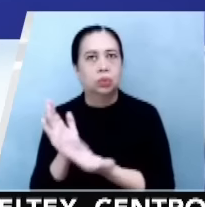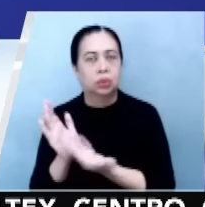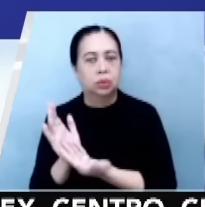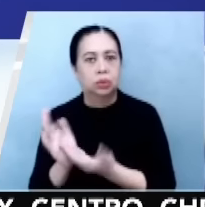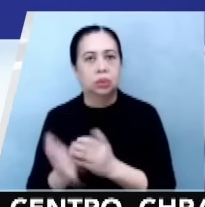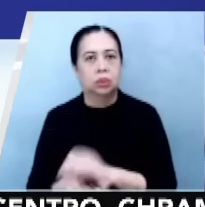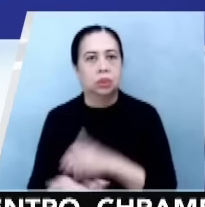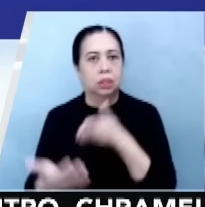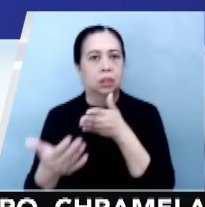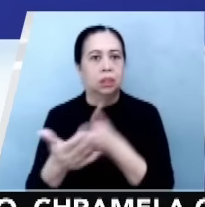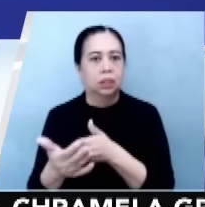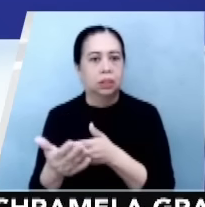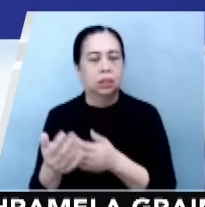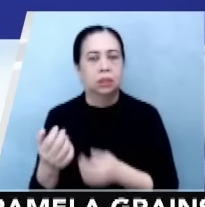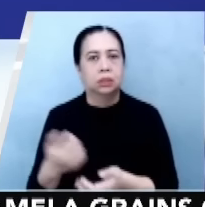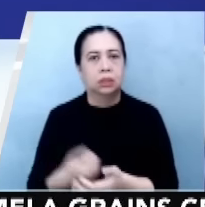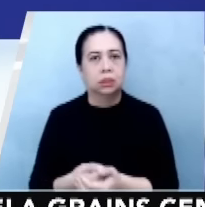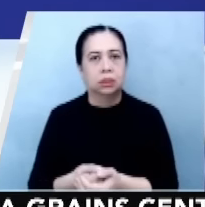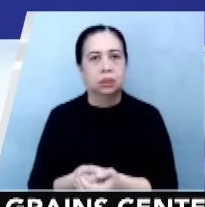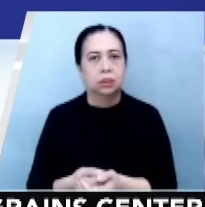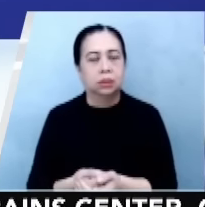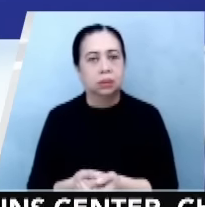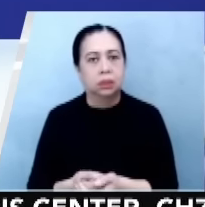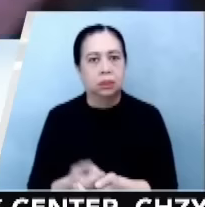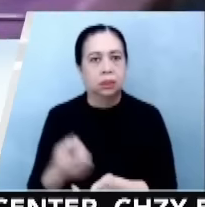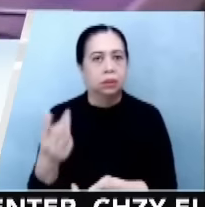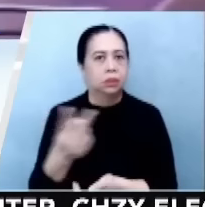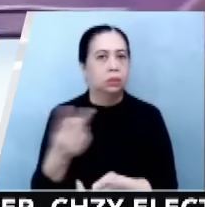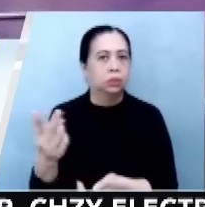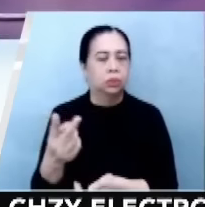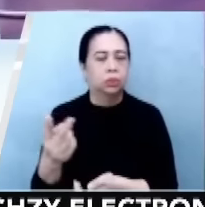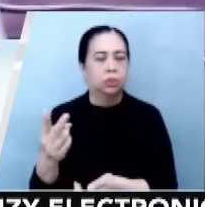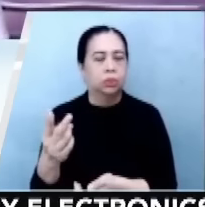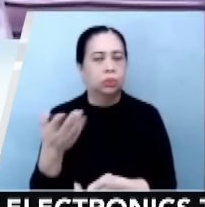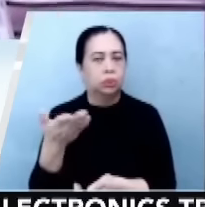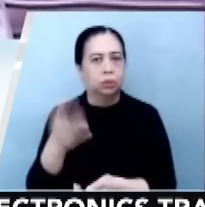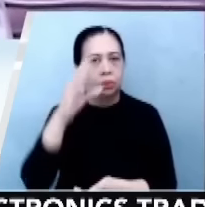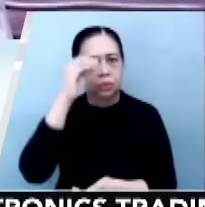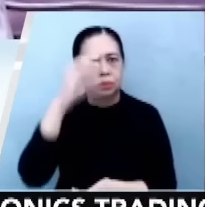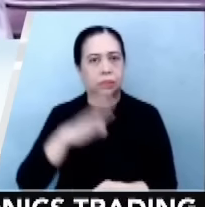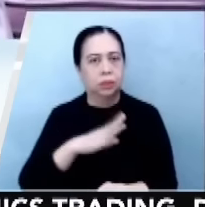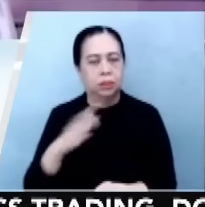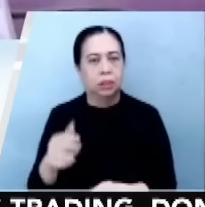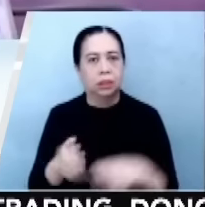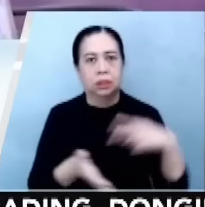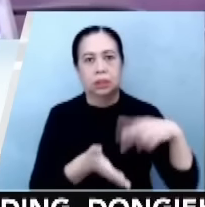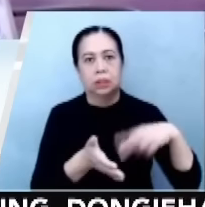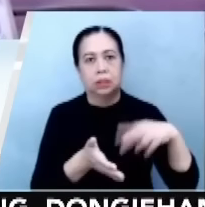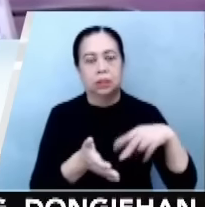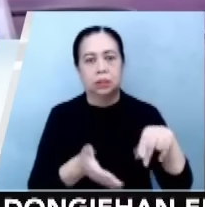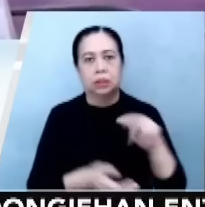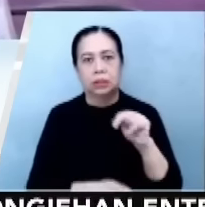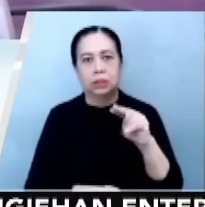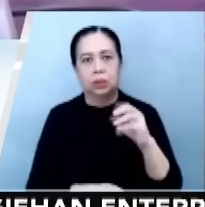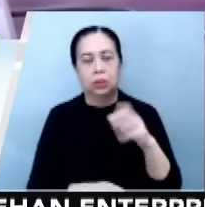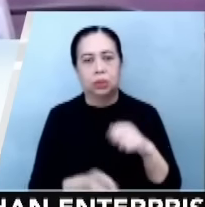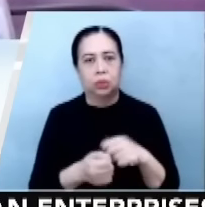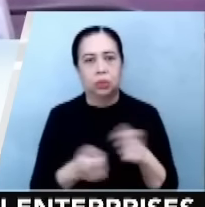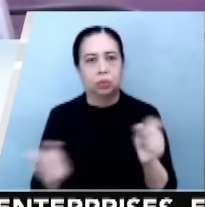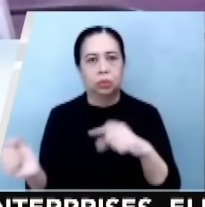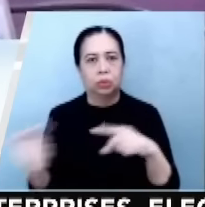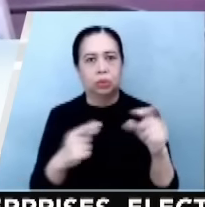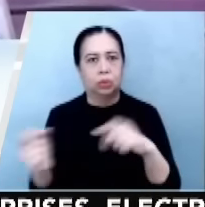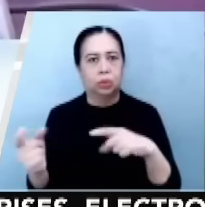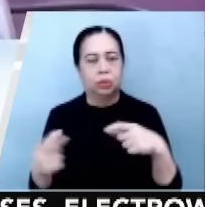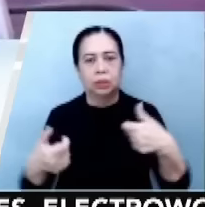against these two gentlemen. Binasa ni Nino sa pagdinig ang palitan ng text ng anak niyang si